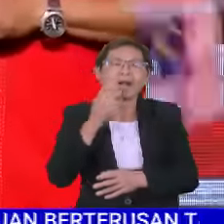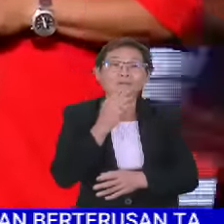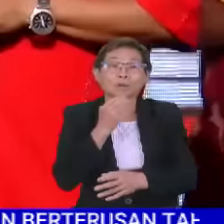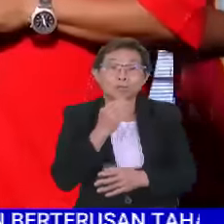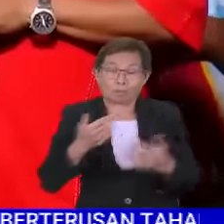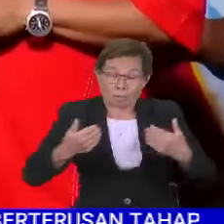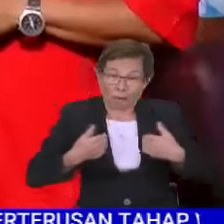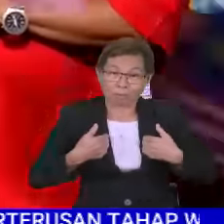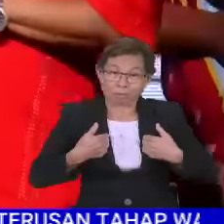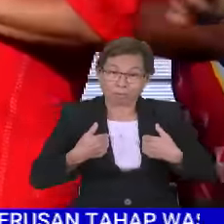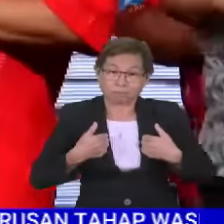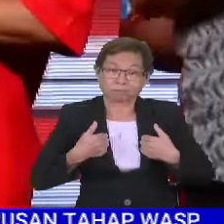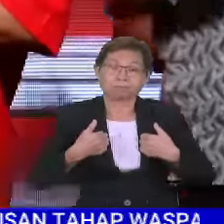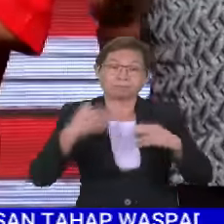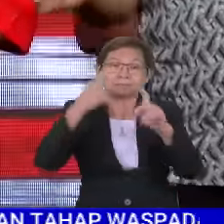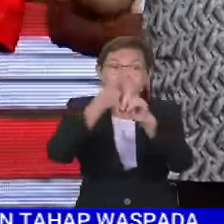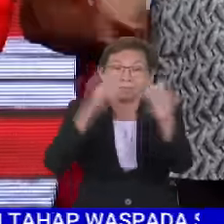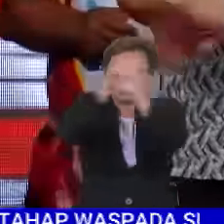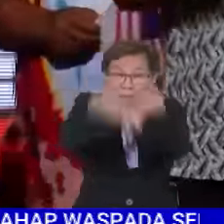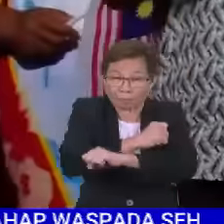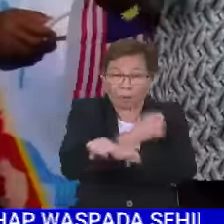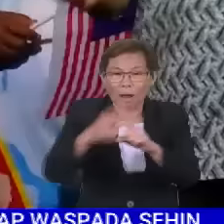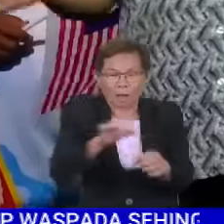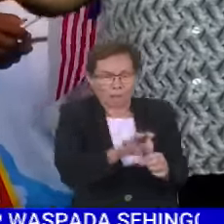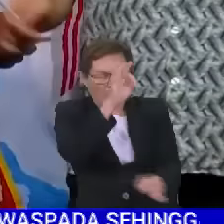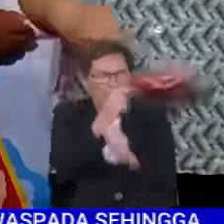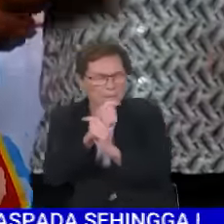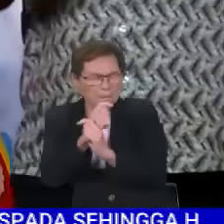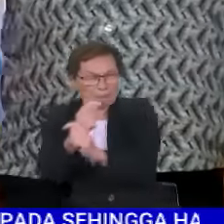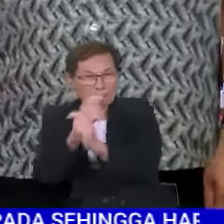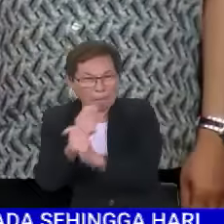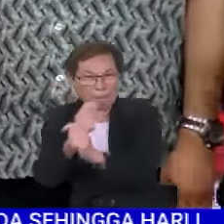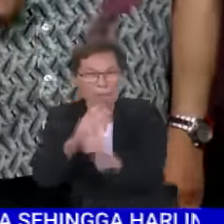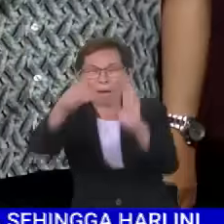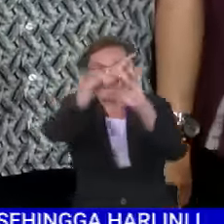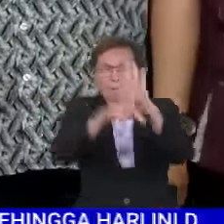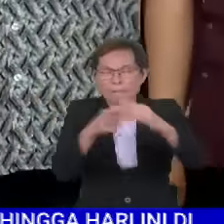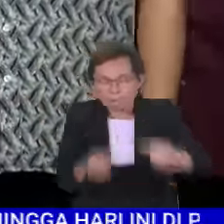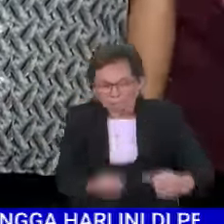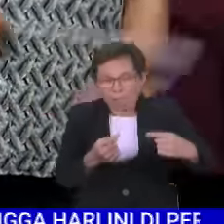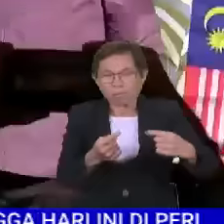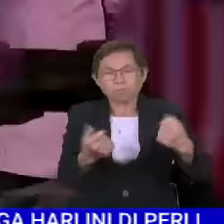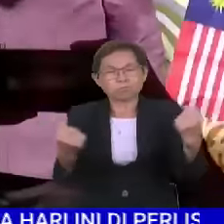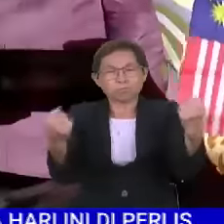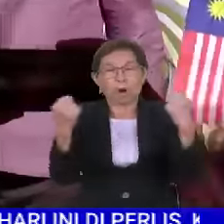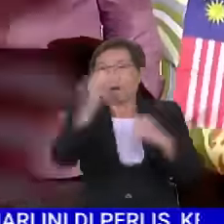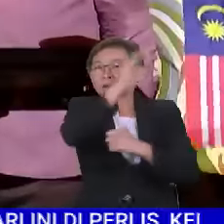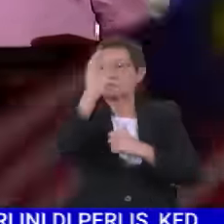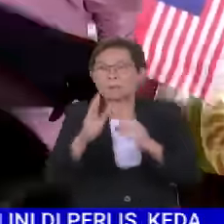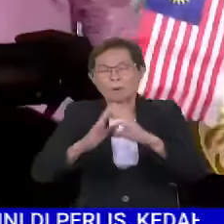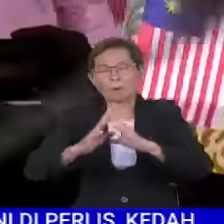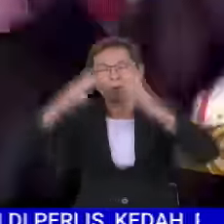daripada ranjau dan cabaran. Tetapi semangat mempertahankan prinsip perjuangan tetap utuh, tidak pernah